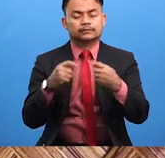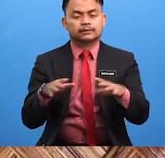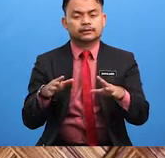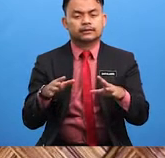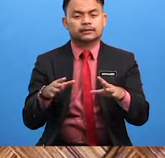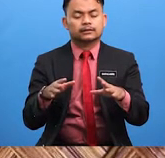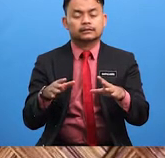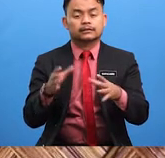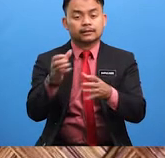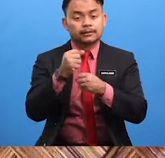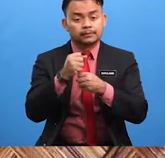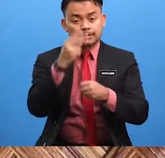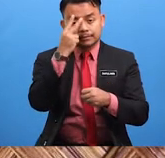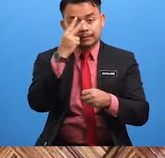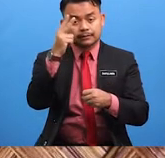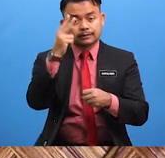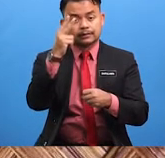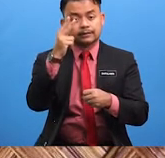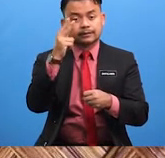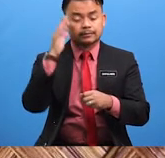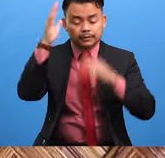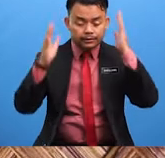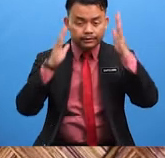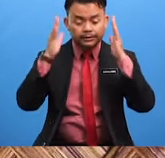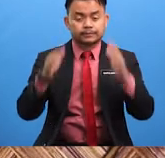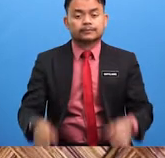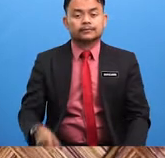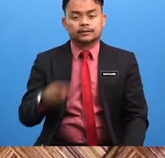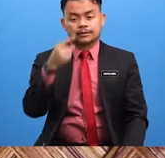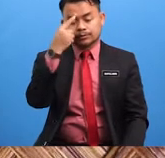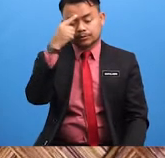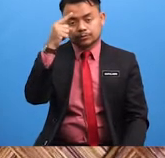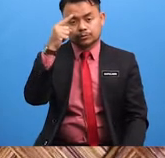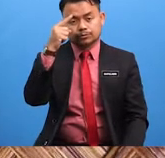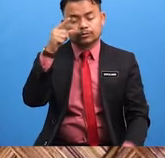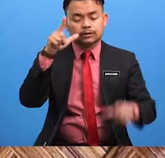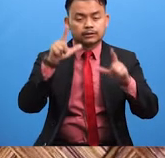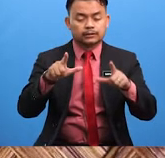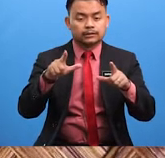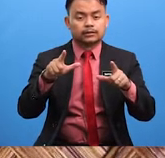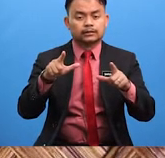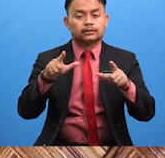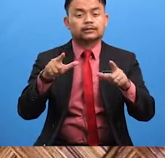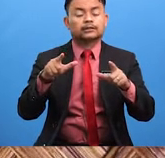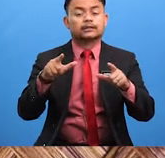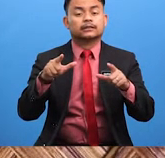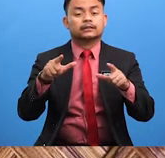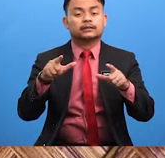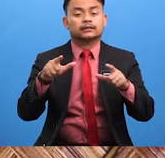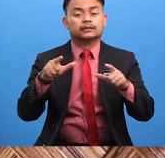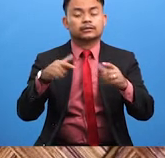produk bakul berkat untuk dipamerkan sempena promosi kraf Malaysia di Gedung Membeli Belah Harrods, London pada